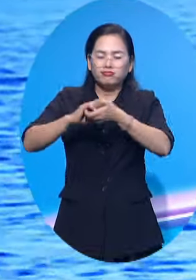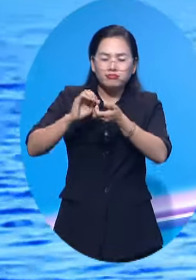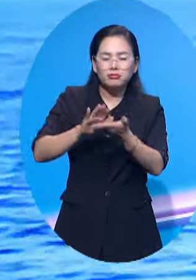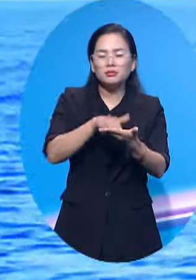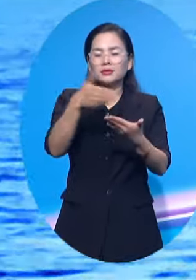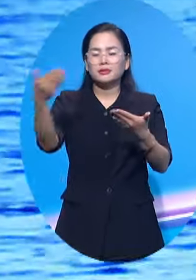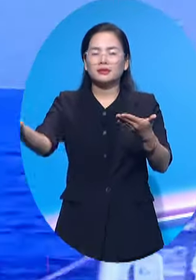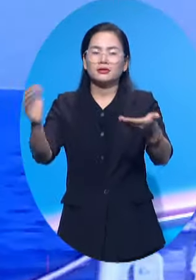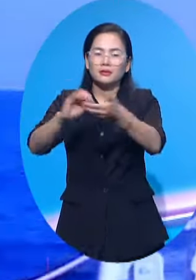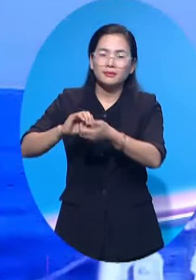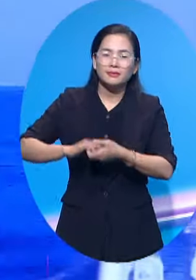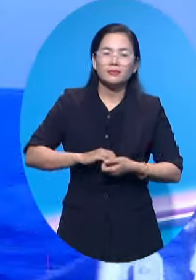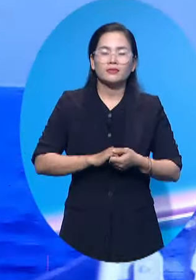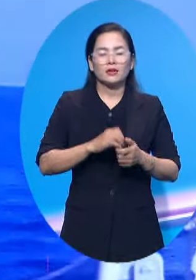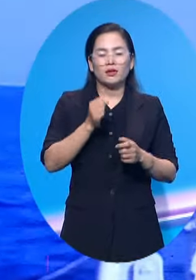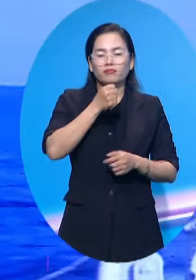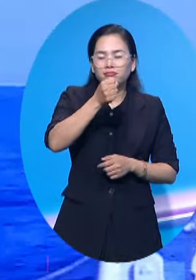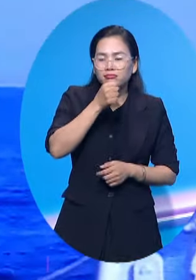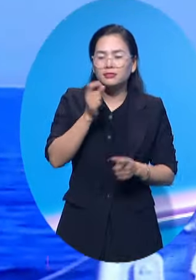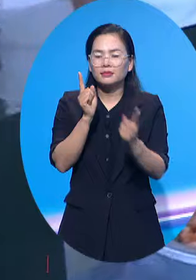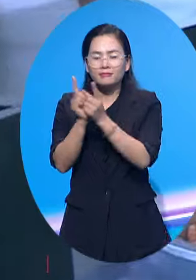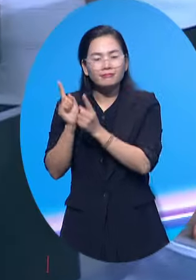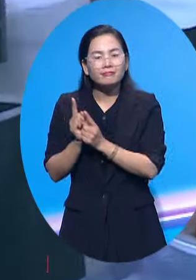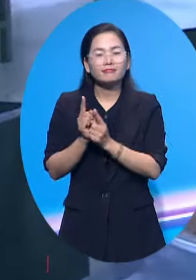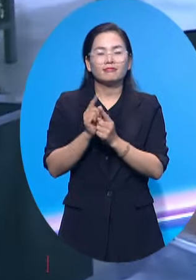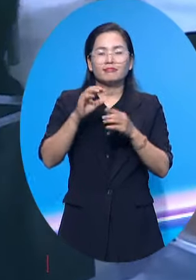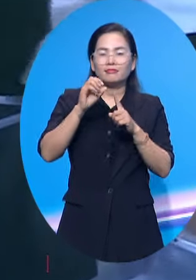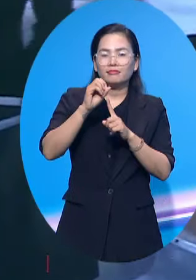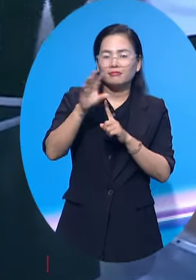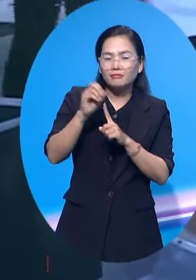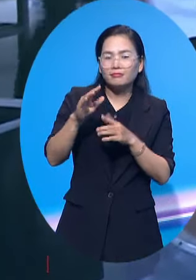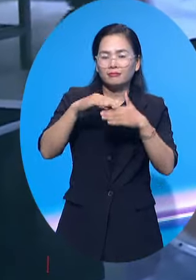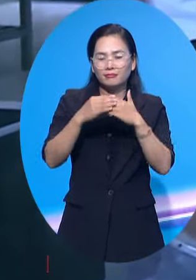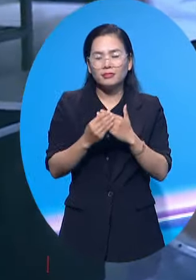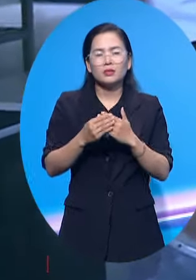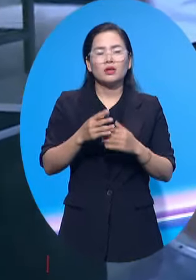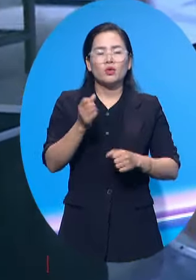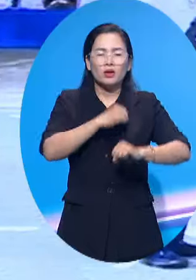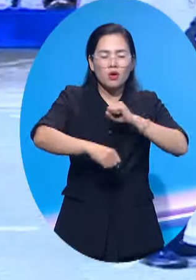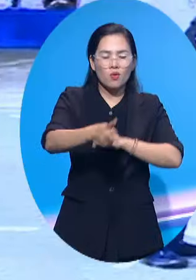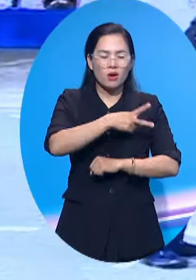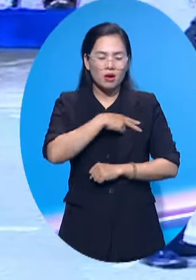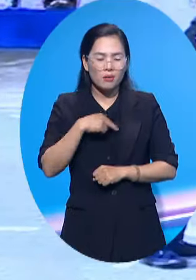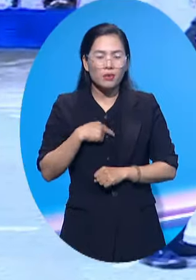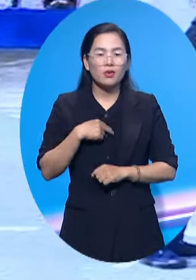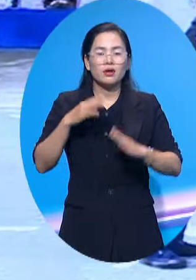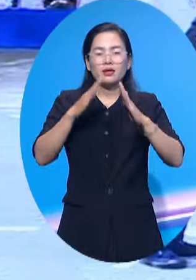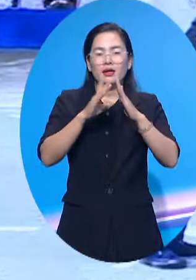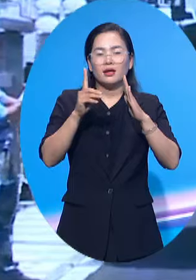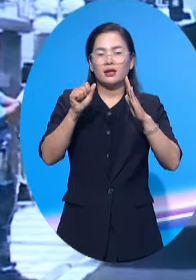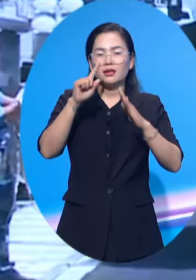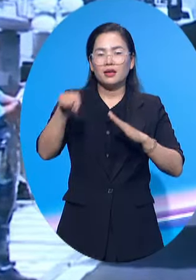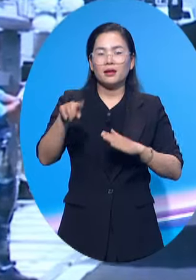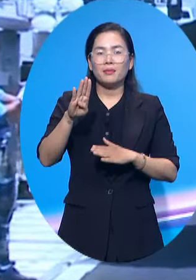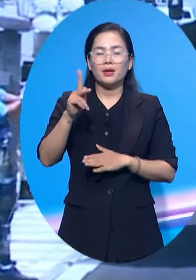chí cùng 81 phóng viên đi thăm chúc Tết đưa tin về các hoạt động của cán bộ chiến sĩ nhà giàn JK1, các tàu